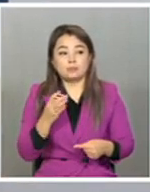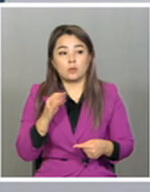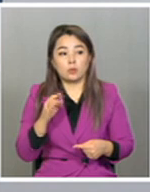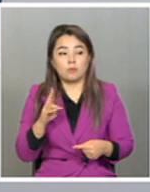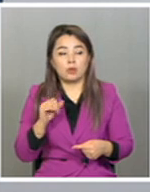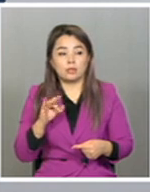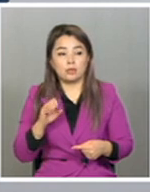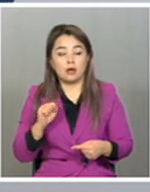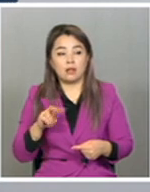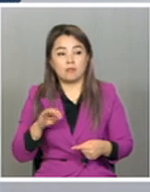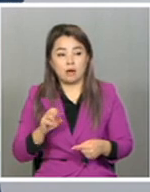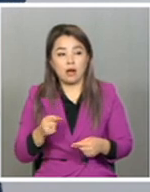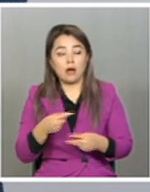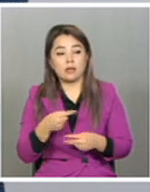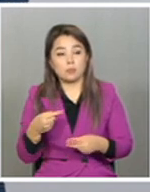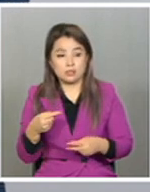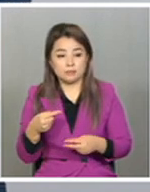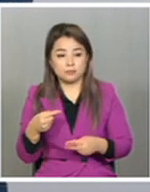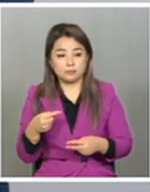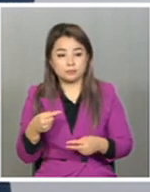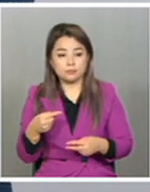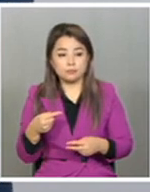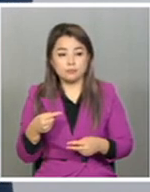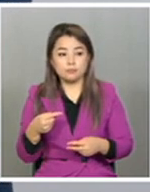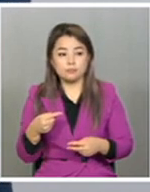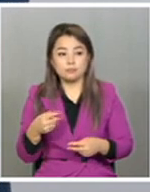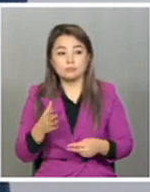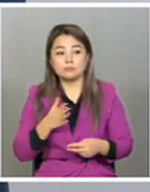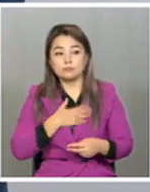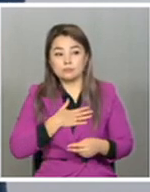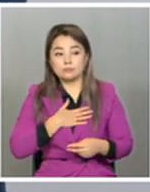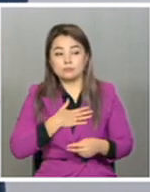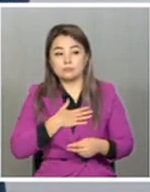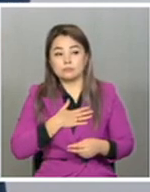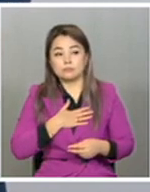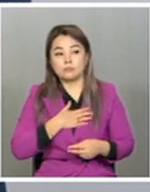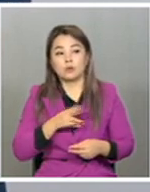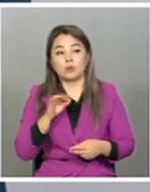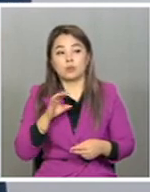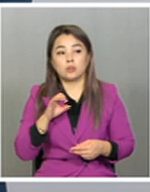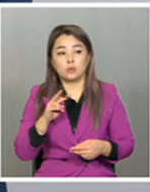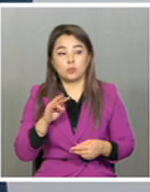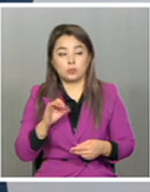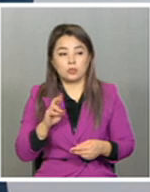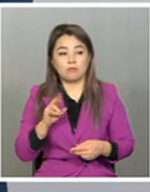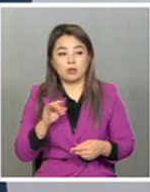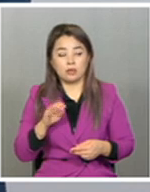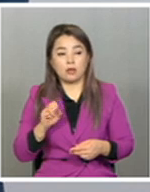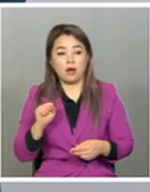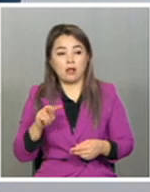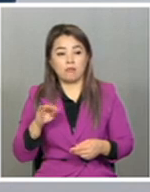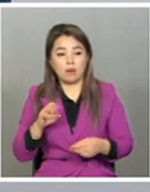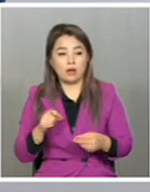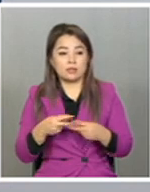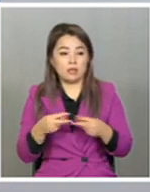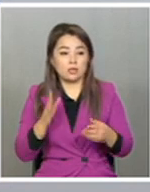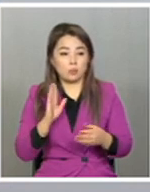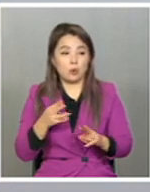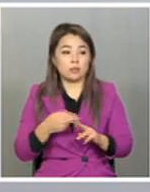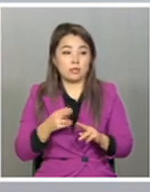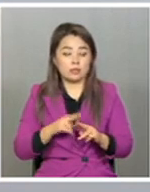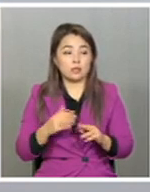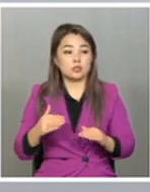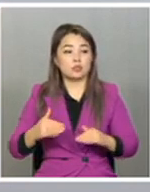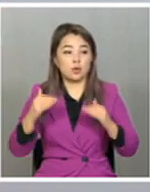квадрат альфаның айырмасы бізде косинус квадрат альфаға тең. Мынау жоғарыдағы